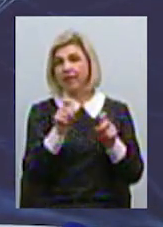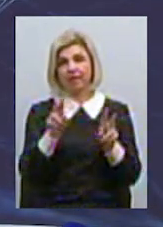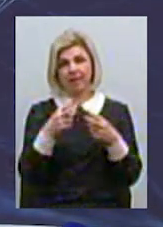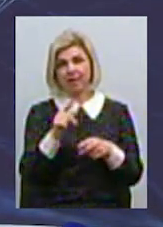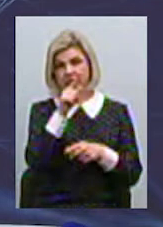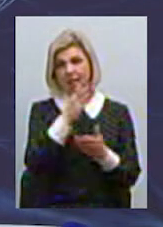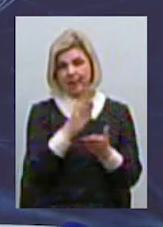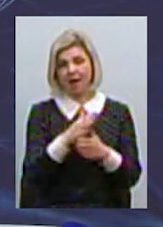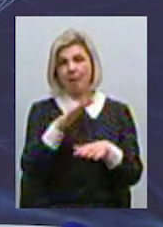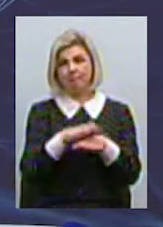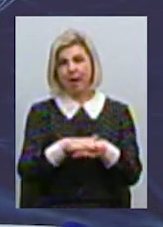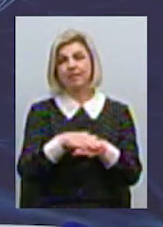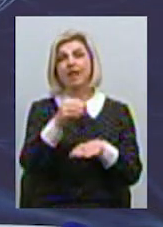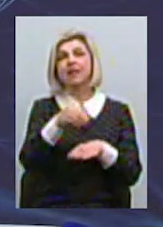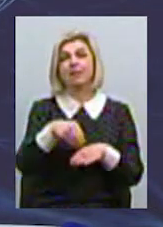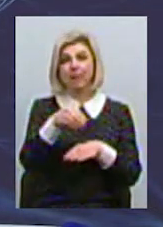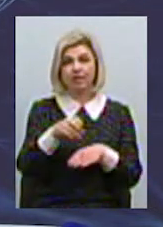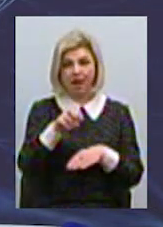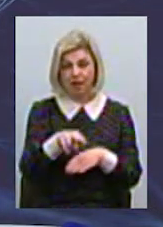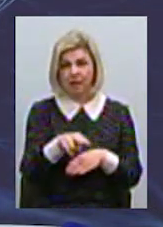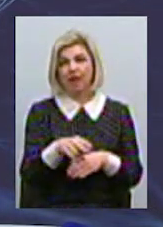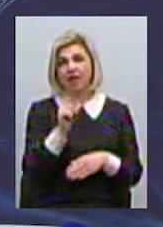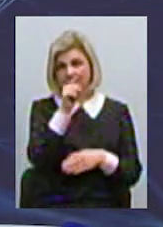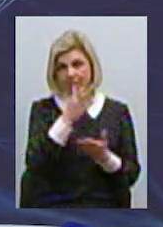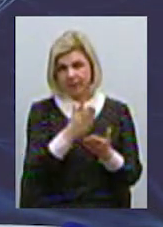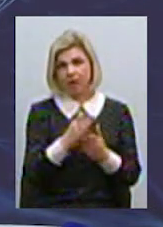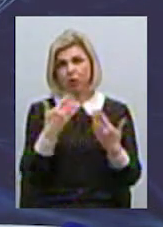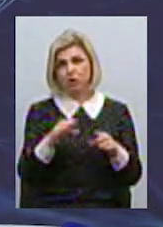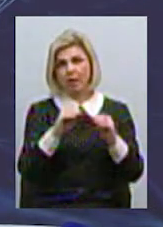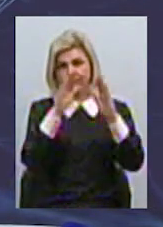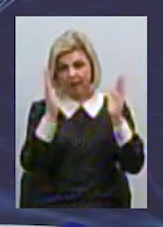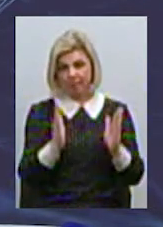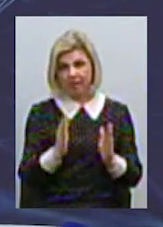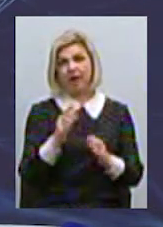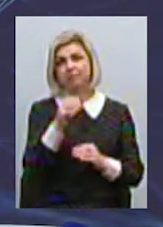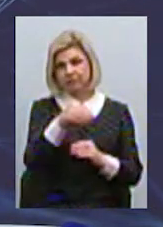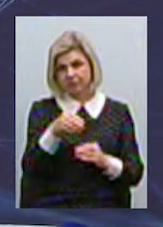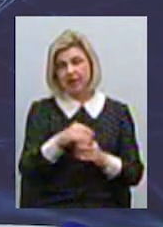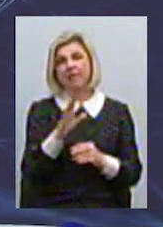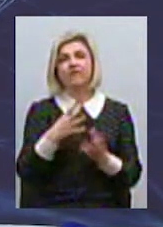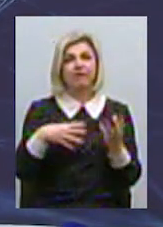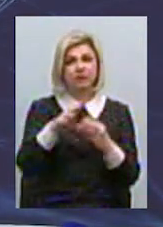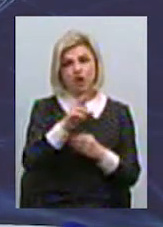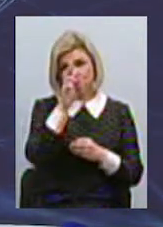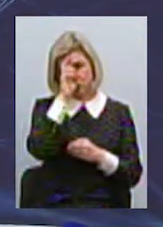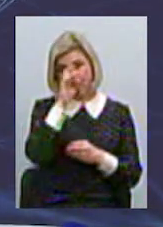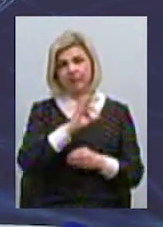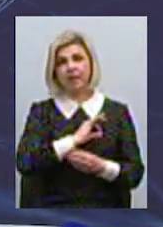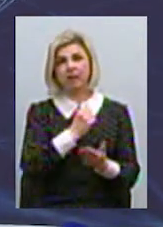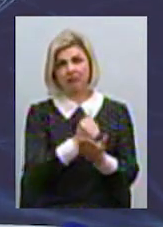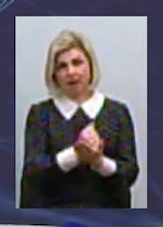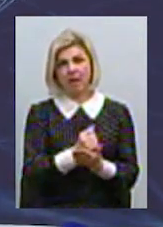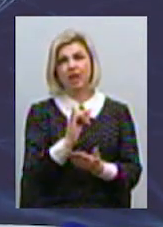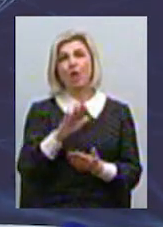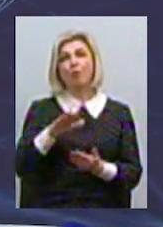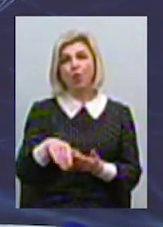термінали. Ми вже розпочали встановлення банківських терміналів у всіх відділах ДРАС Миколаївської області і у всіх державних нотаріальних конторах. А потім ми поставимо